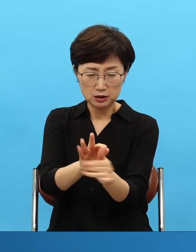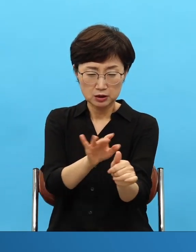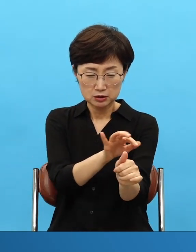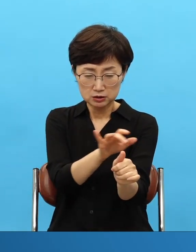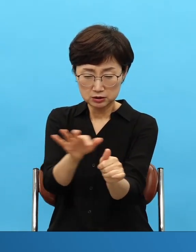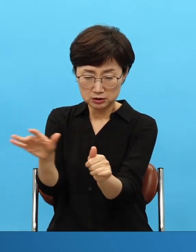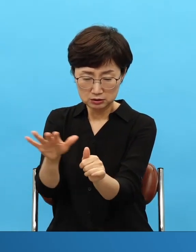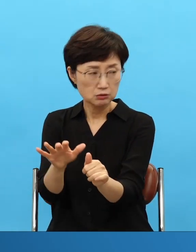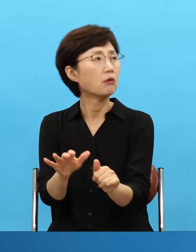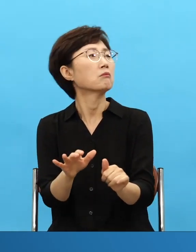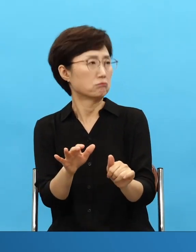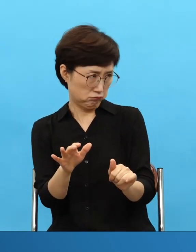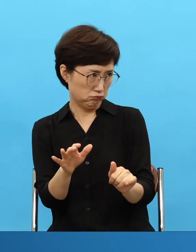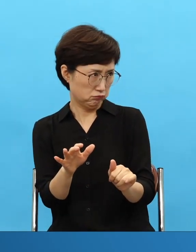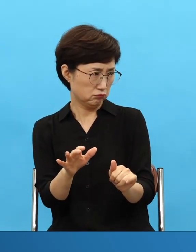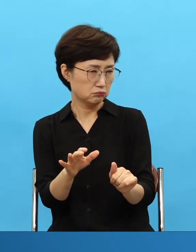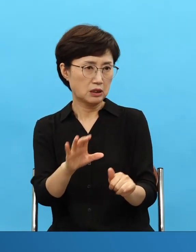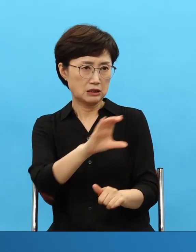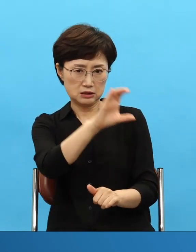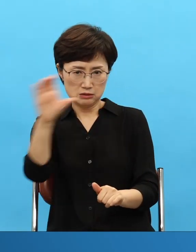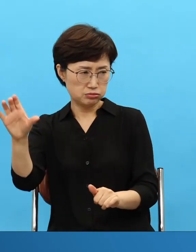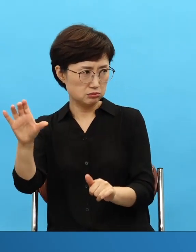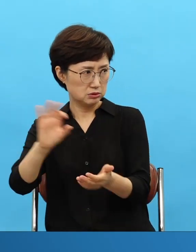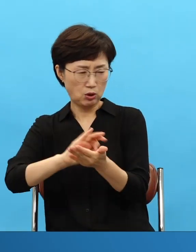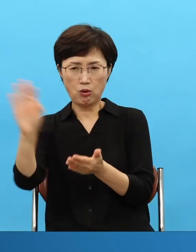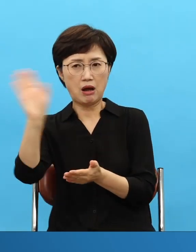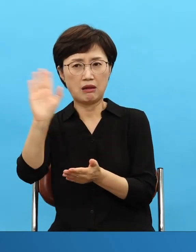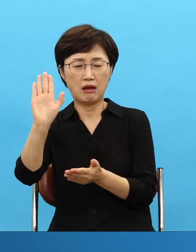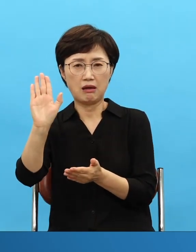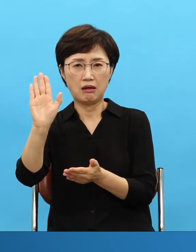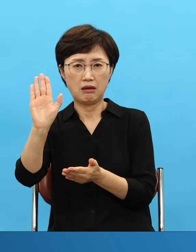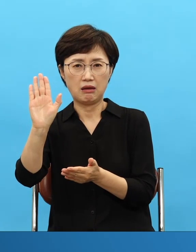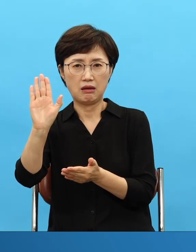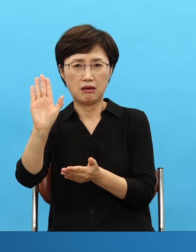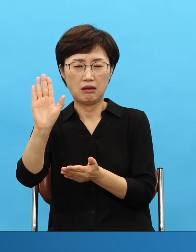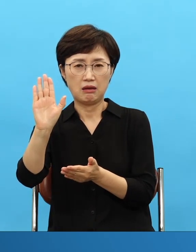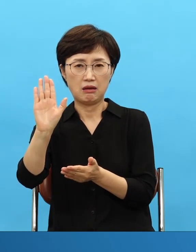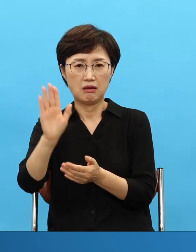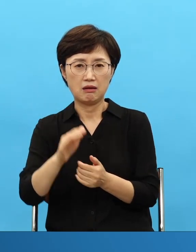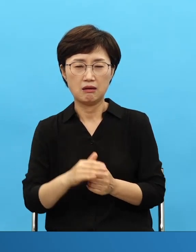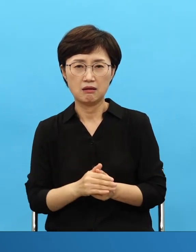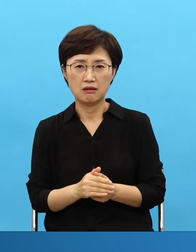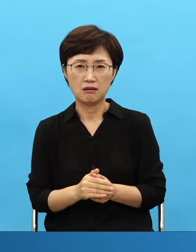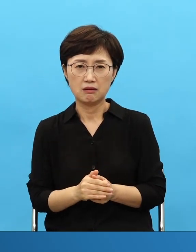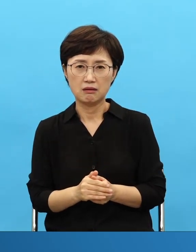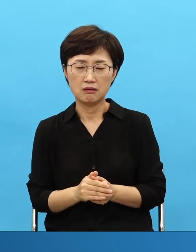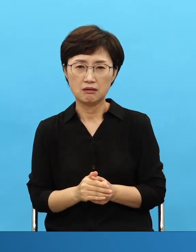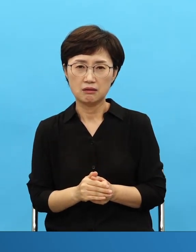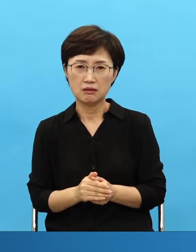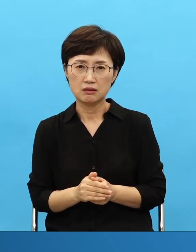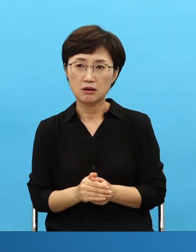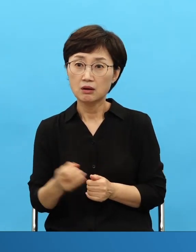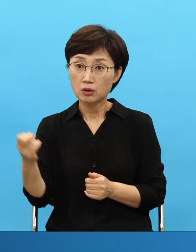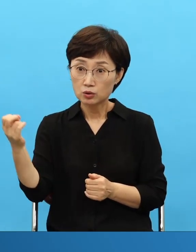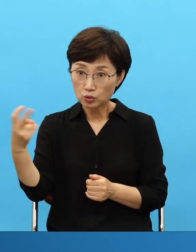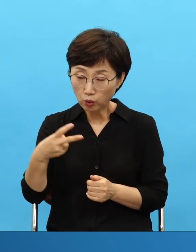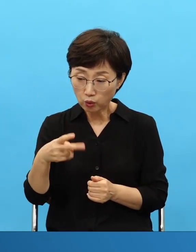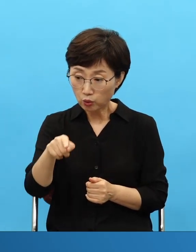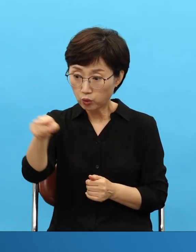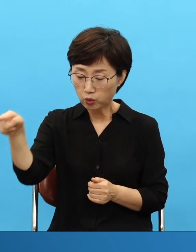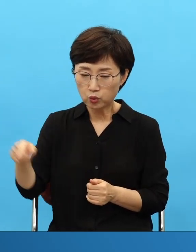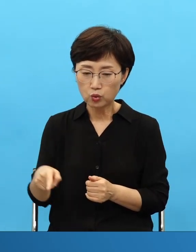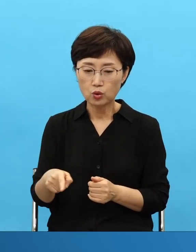Perhaps this kind of movement was driven by the Jewish people, but nobody knows. 그 어느 날 늘 예배드리고